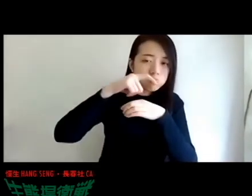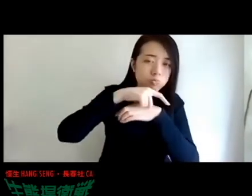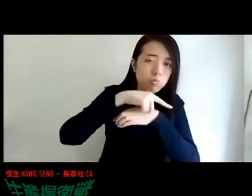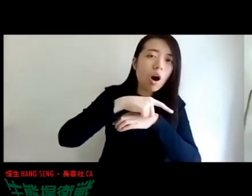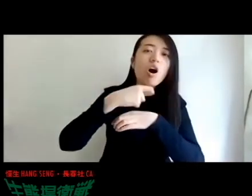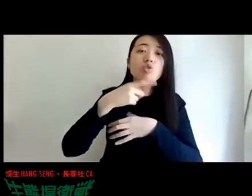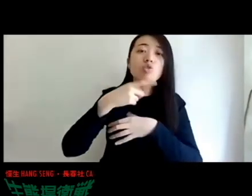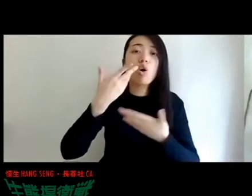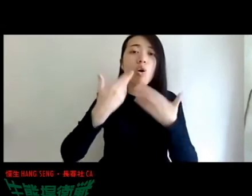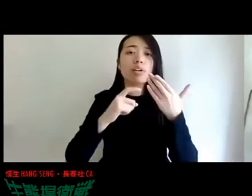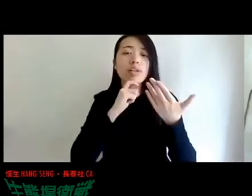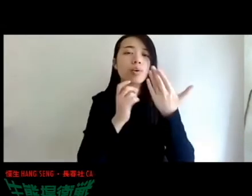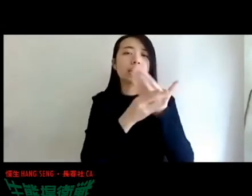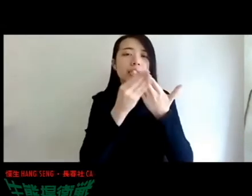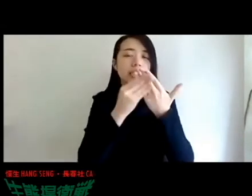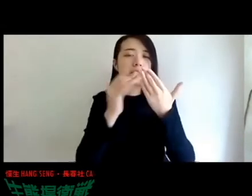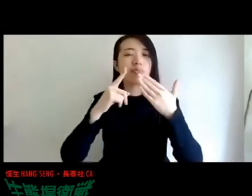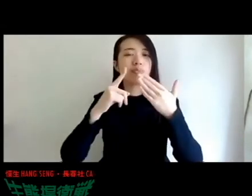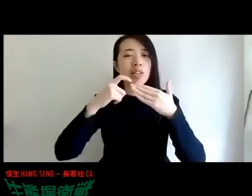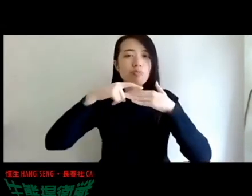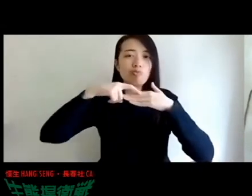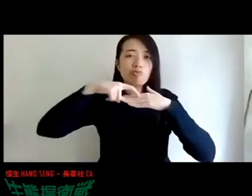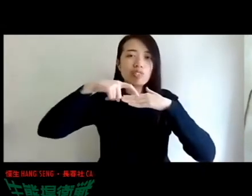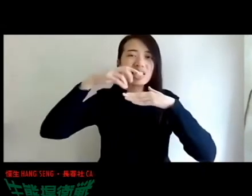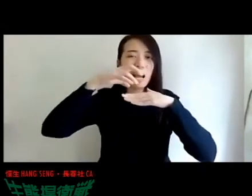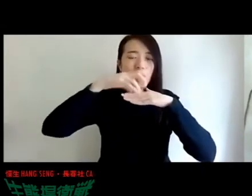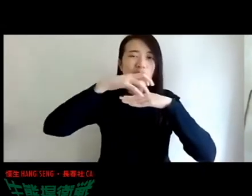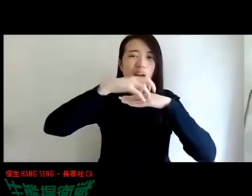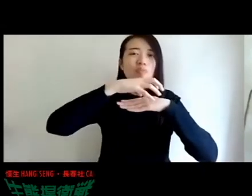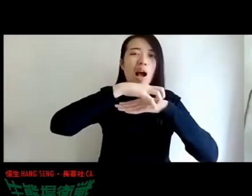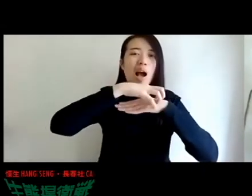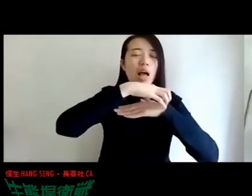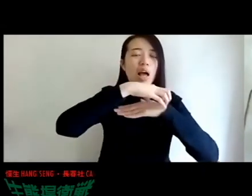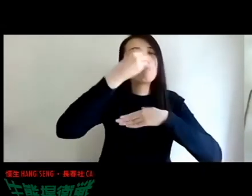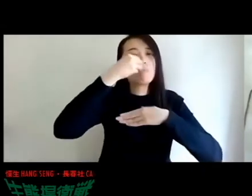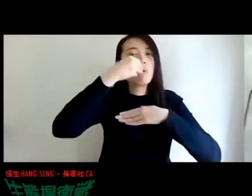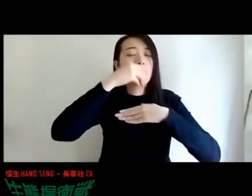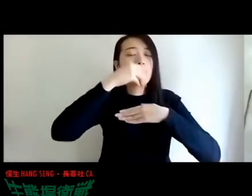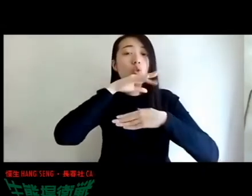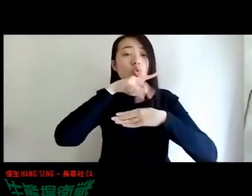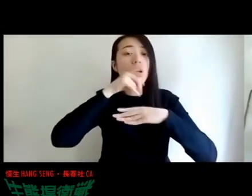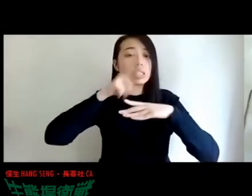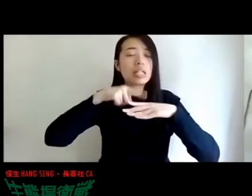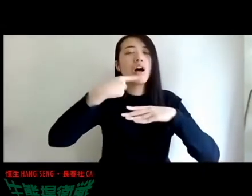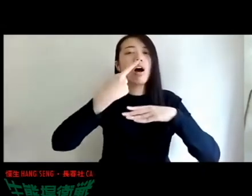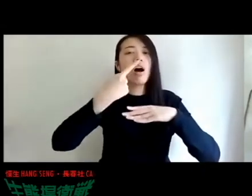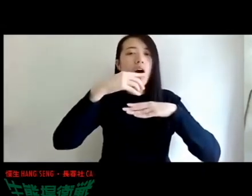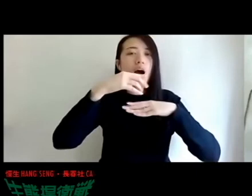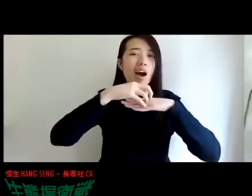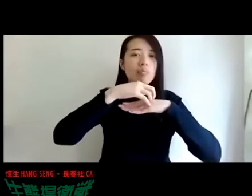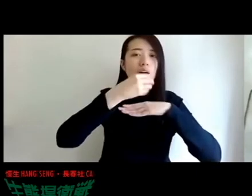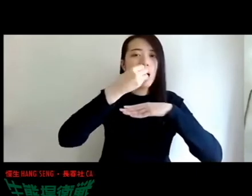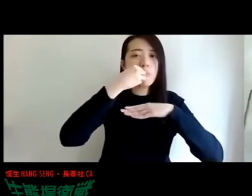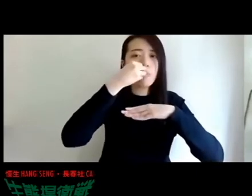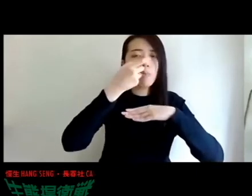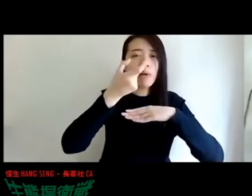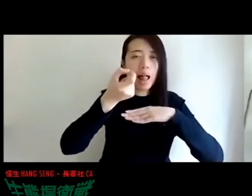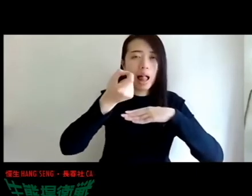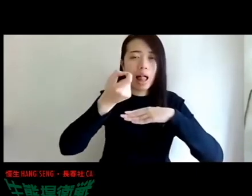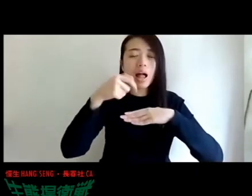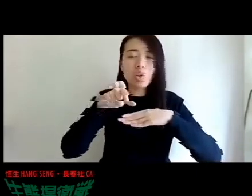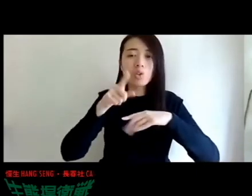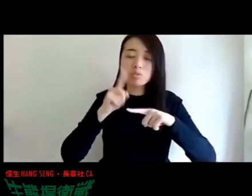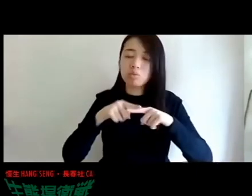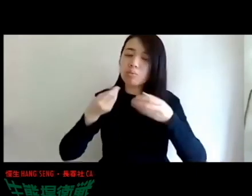係食得太過嚴重，可能少少嘅話咧，其實我哋都可以容忍到呢個程度嘅。 因為它不會傷害到那棵樹木